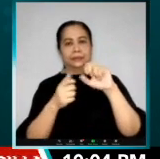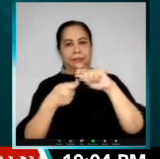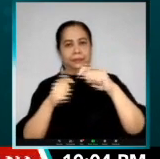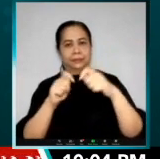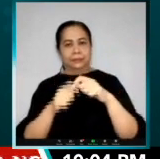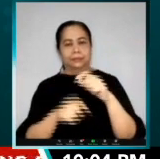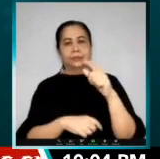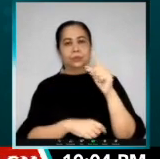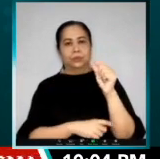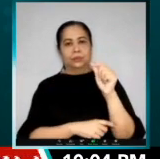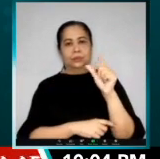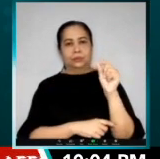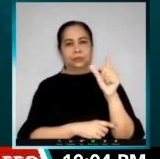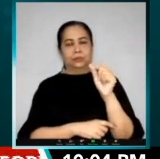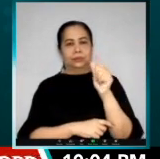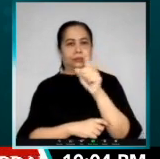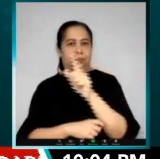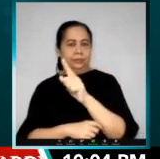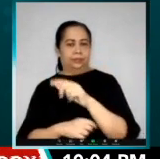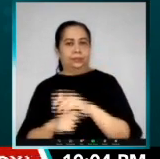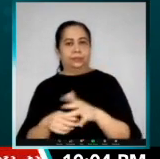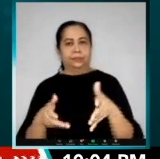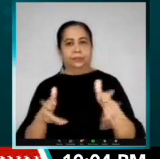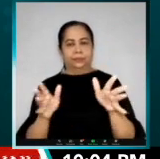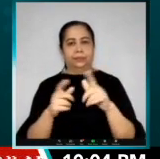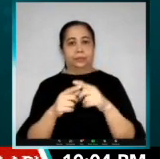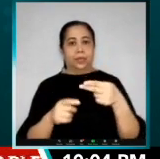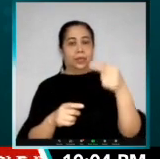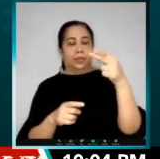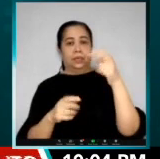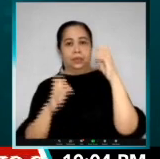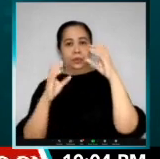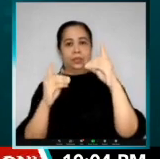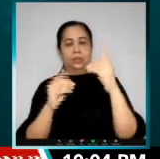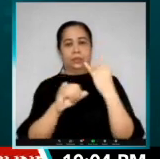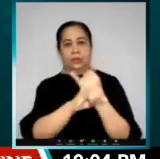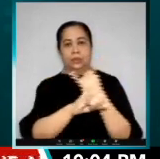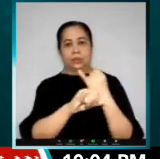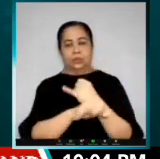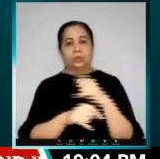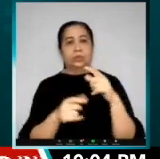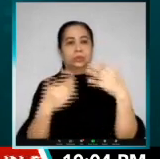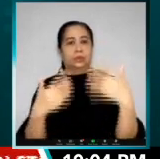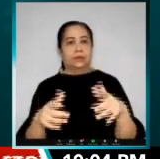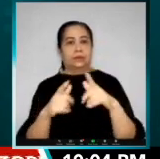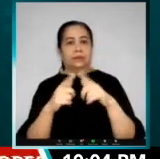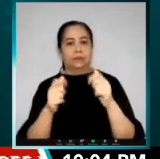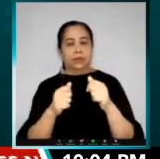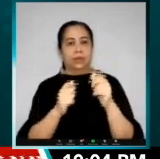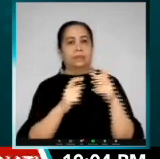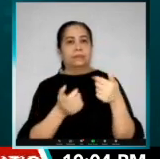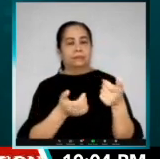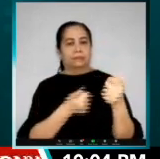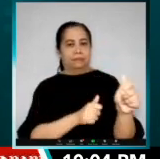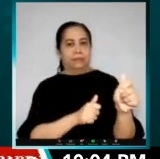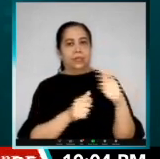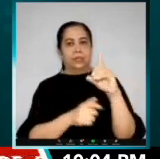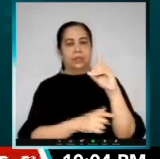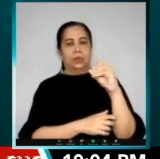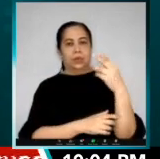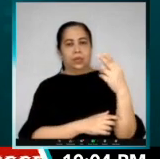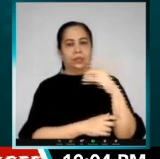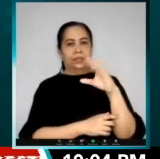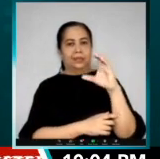to 2021. Pinayagan ng mga higher education institution matapos na makapag-comply sa CHED DOH guidelines